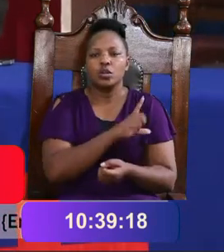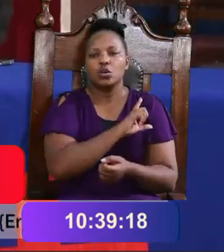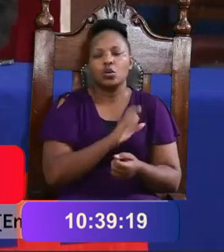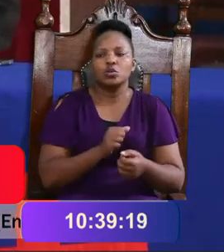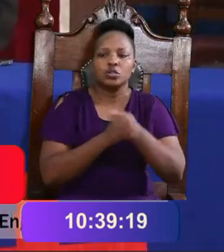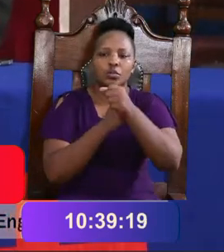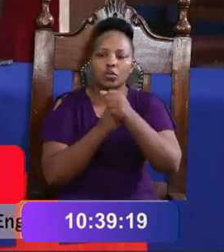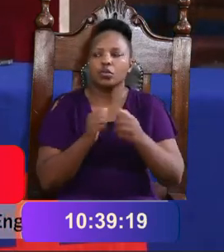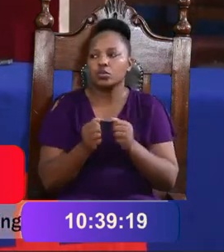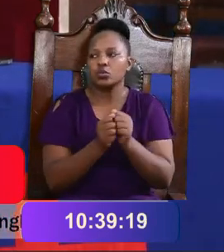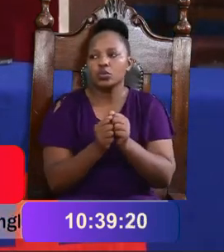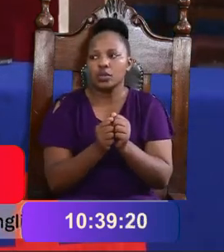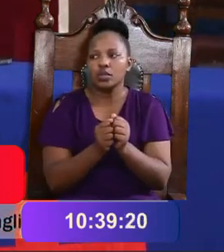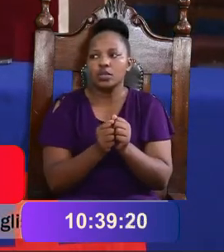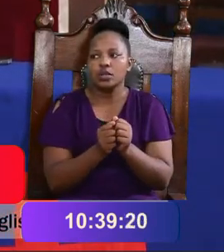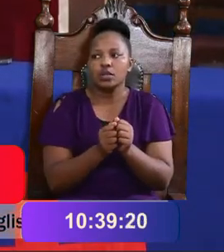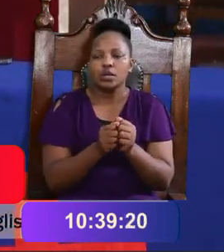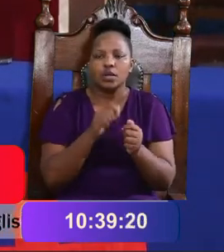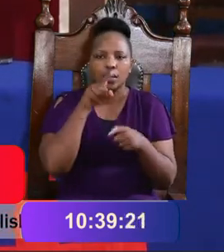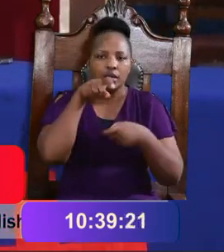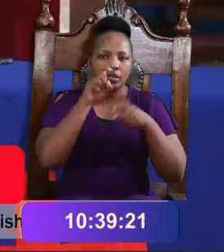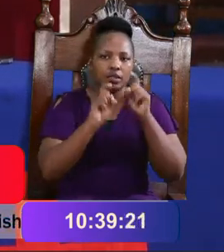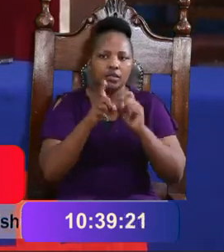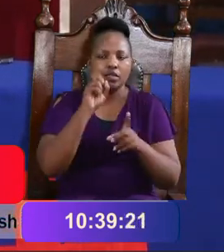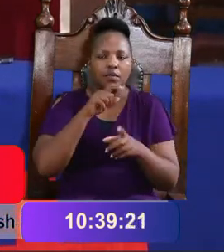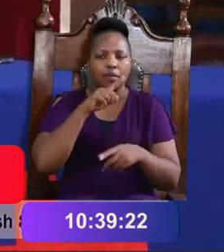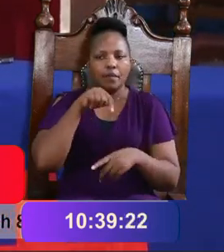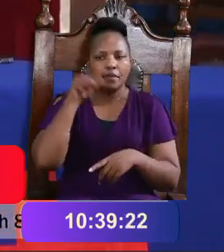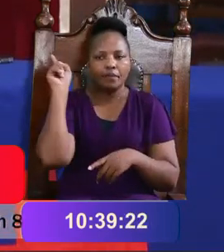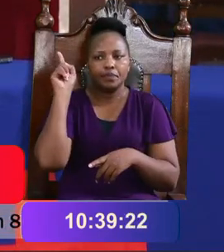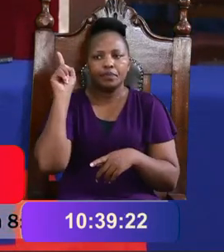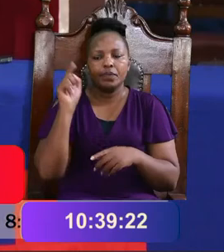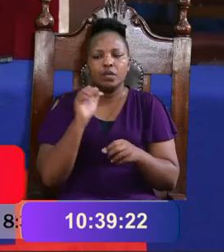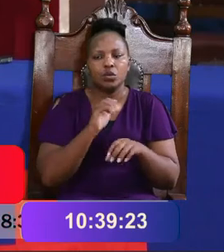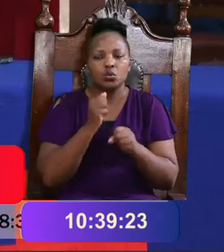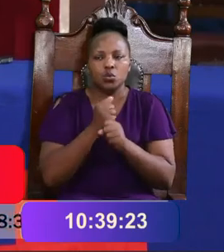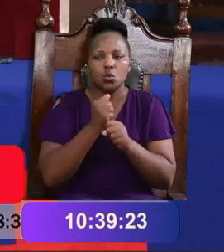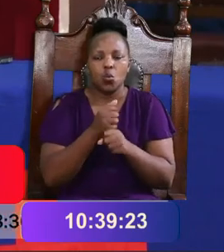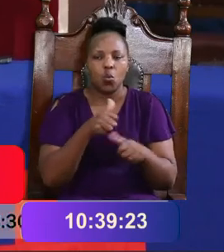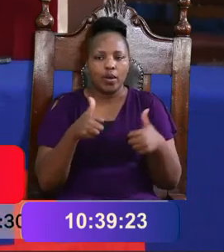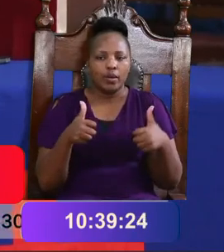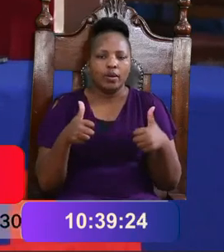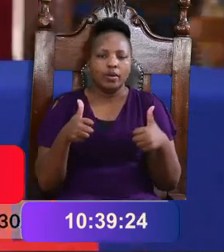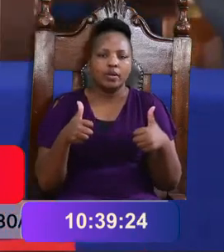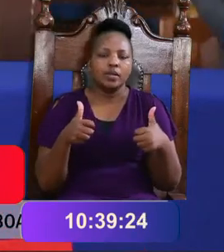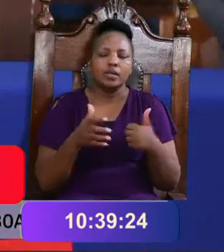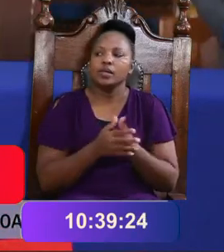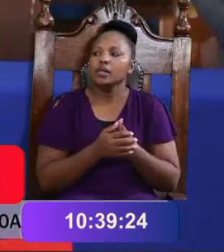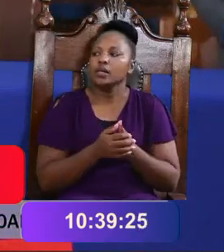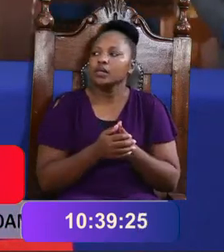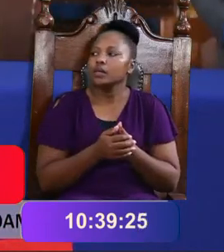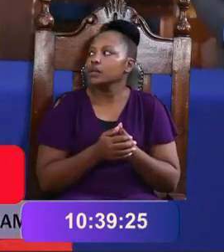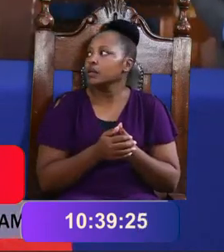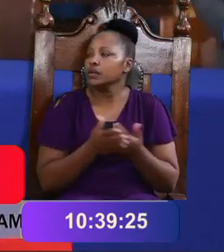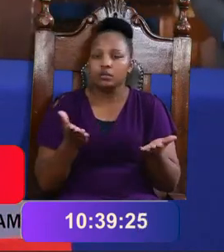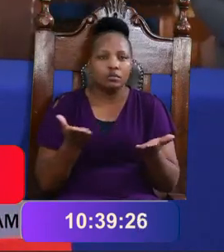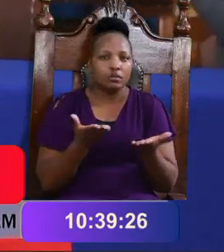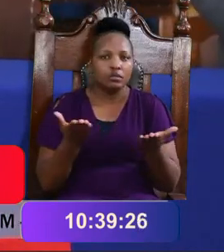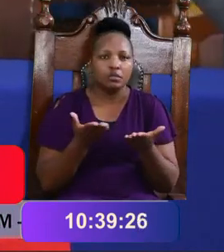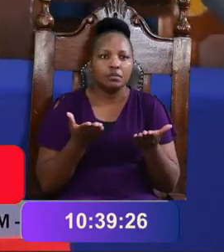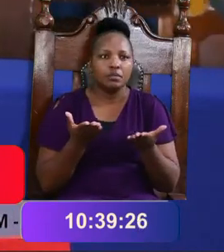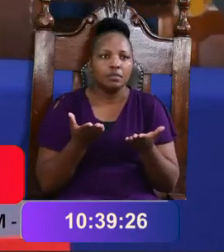pamoja nao, na hasa kwa mitihani ambayo wamefanya, walifanya mzuri. So wako wapi?